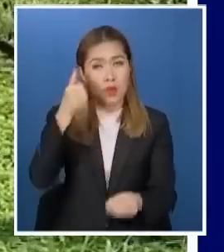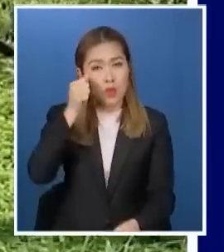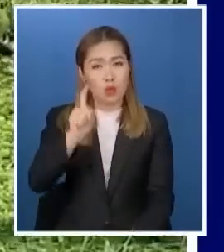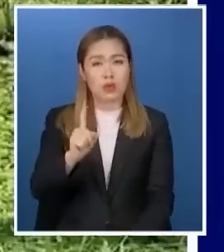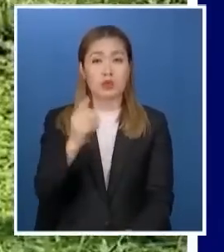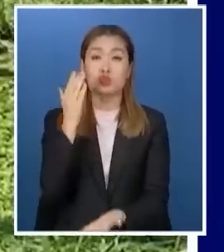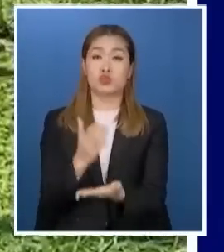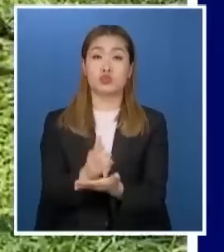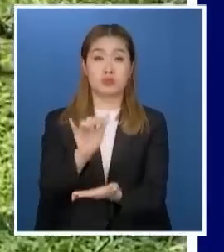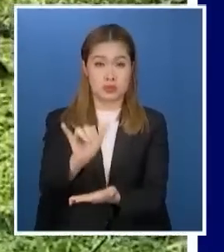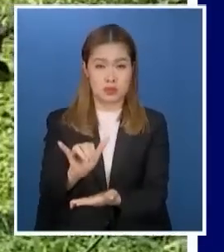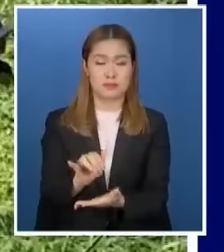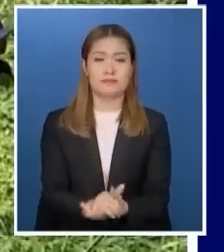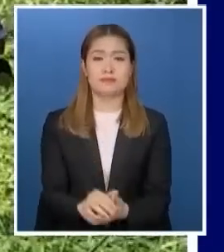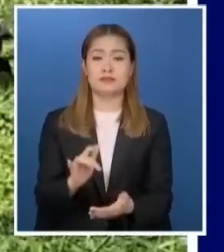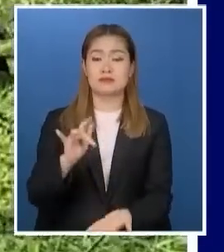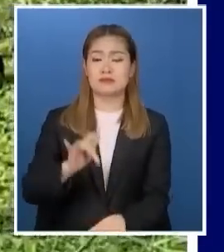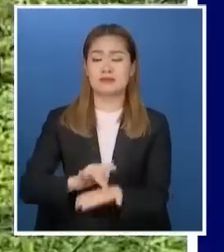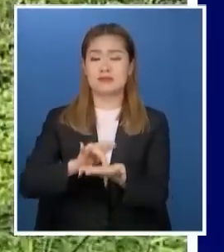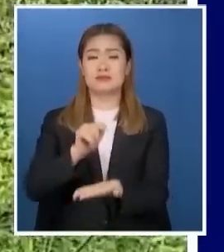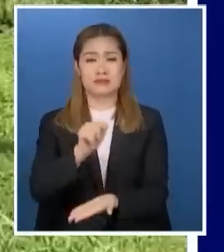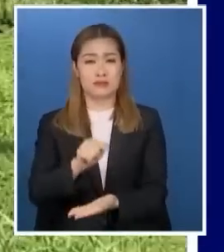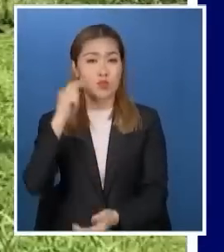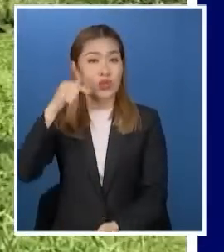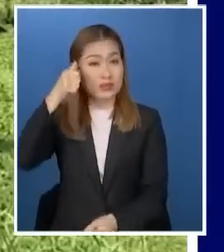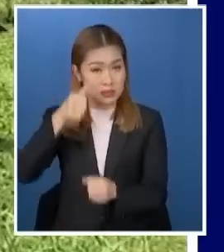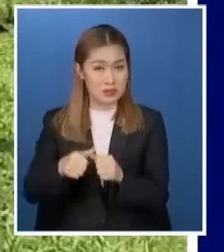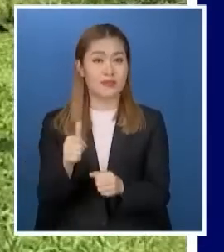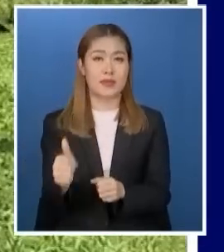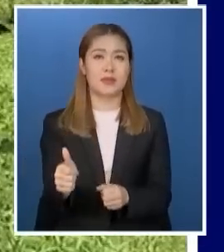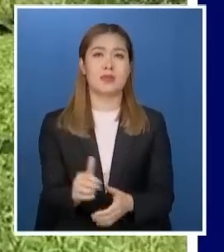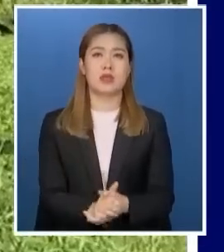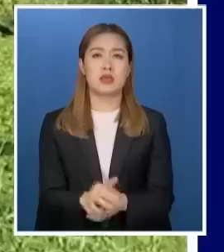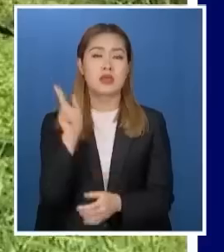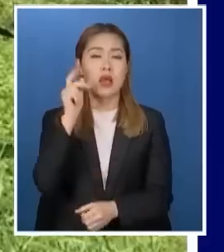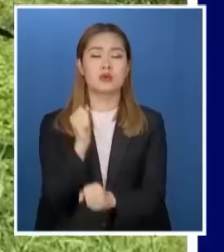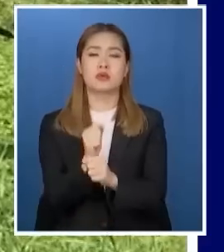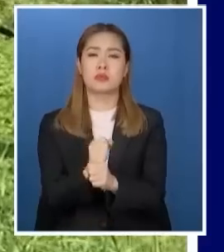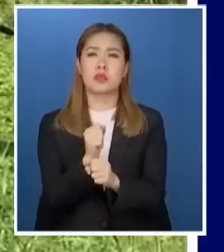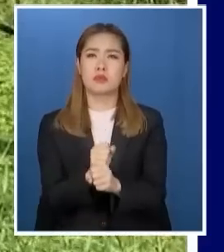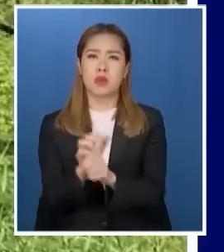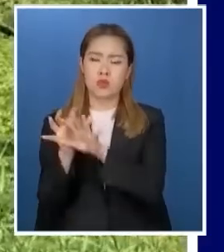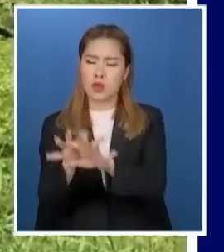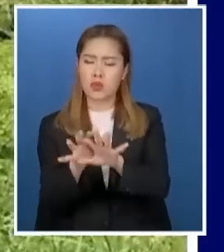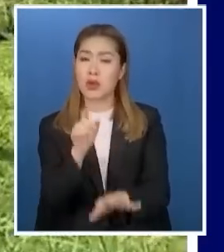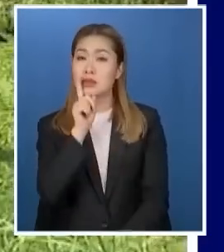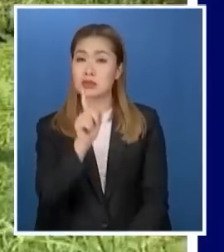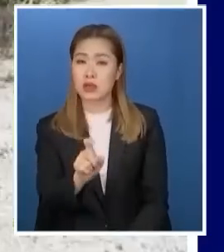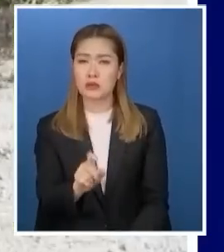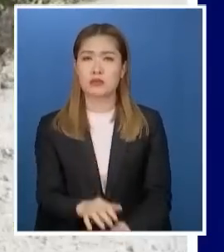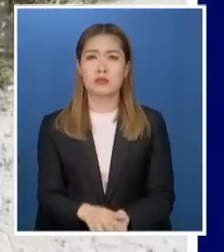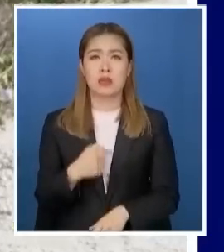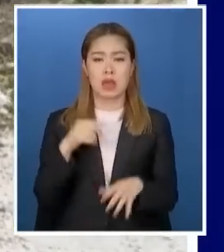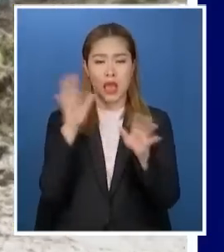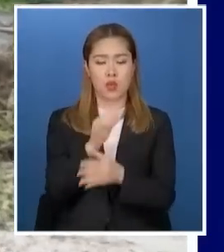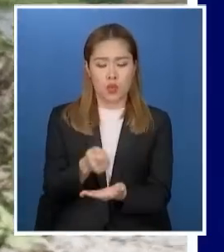ยังไม่ยุตินะฮะคุณผู้ชมแต่จุดดังกล่าวคุณผู้ชมจำผู้หญิงคนนี้ได้ไหมสื่อผู้สื่อข่าวเนี่ยก็ไปรุมกันบอกว่าตอนแรกเนี่ยเธอเ